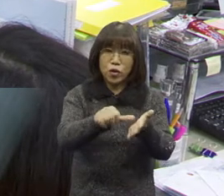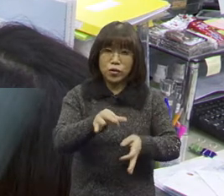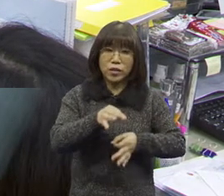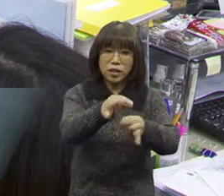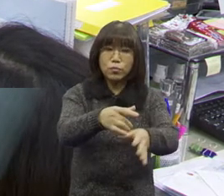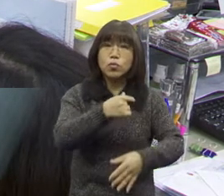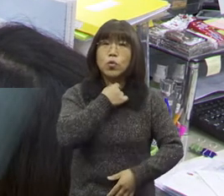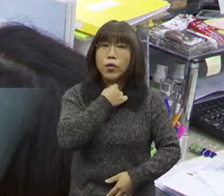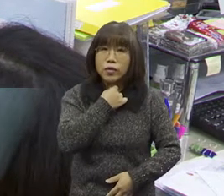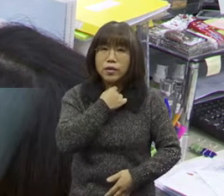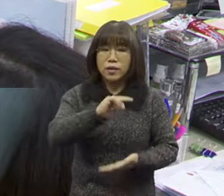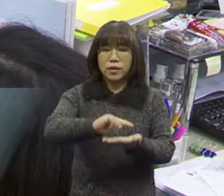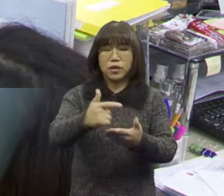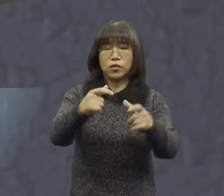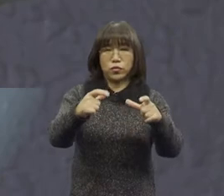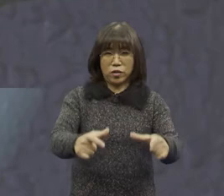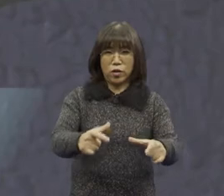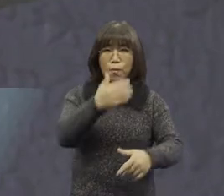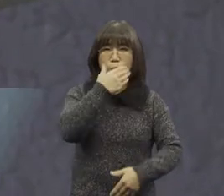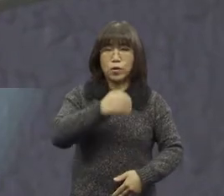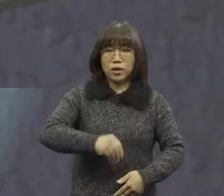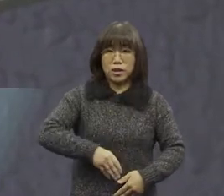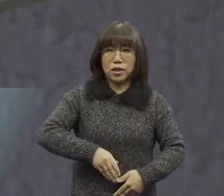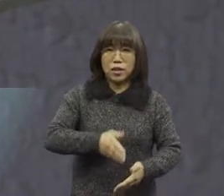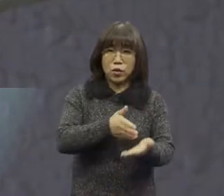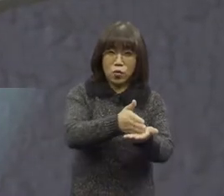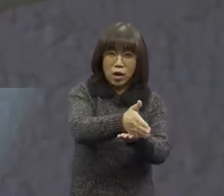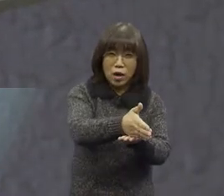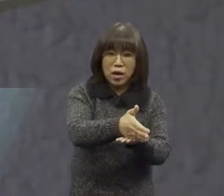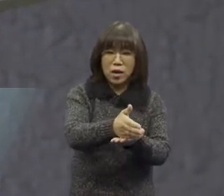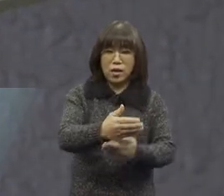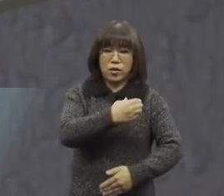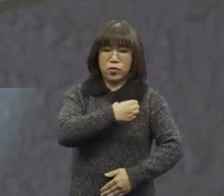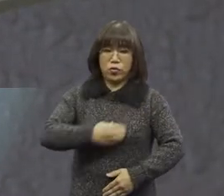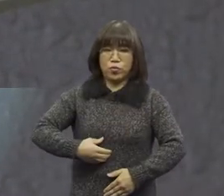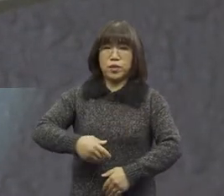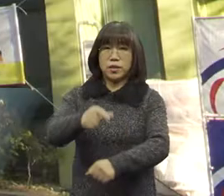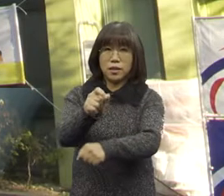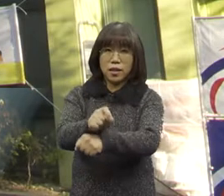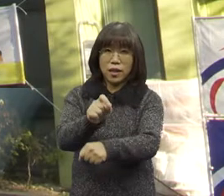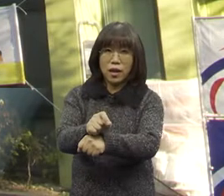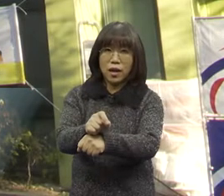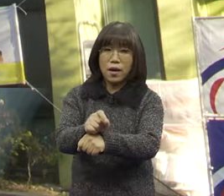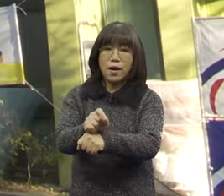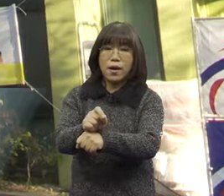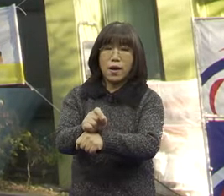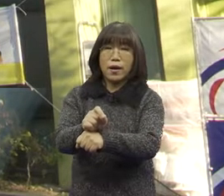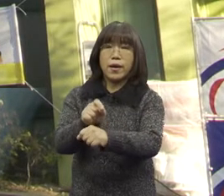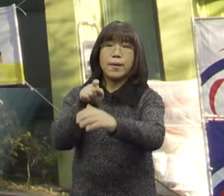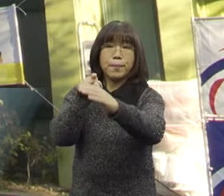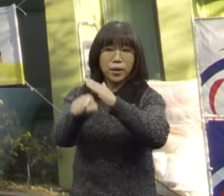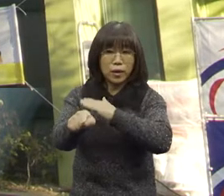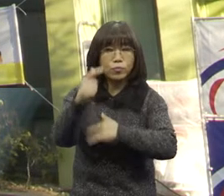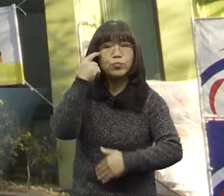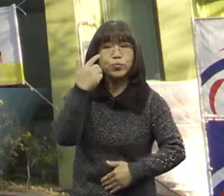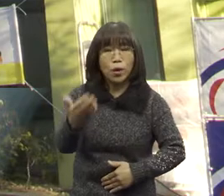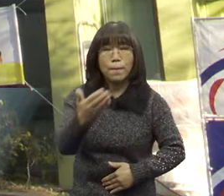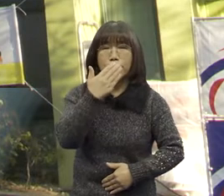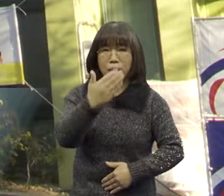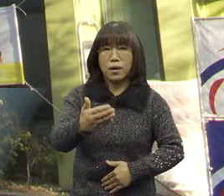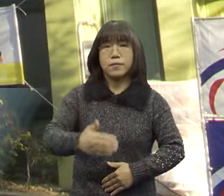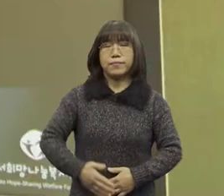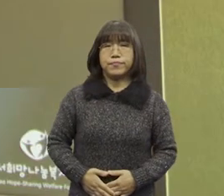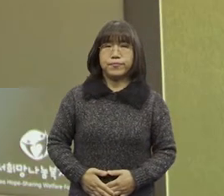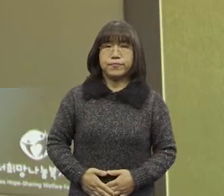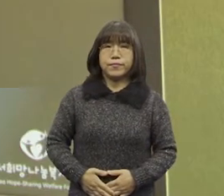기부를 희망하는 경우에는 강서구청 복지정책과 또는 가까운 동주민센터를 통해 방법을 안내받을 수